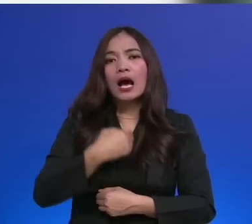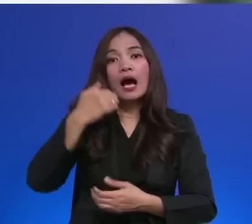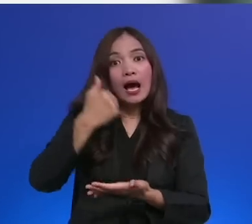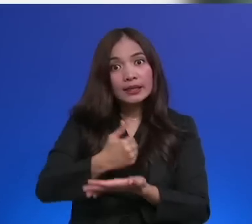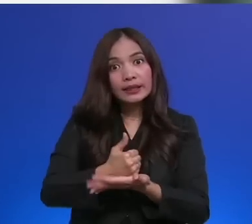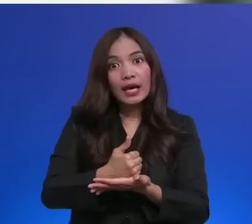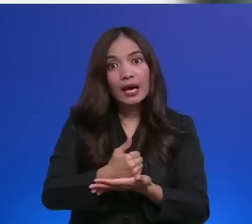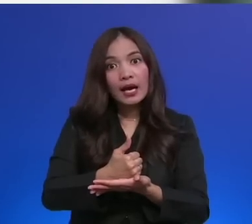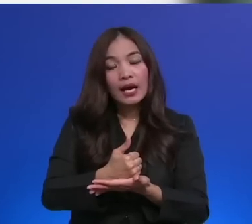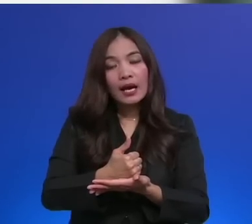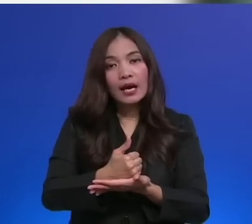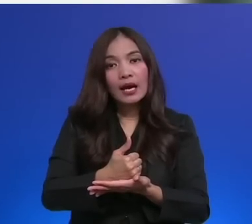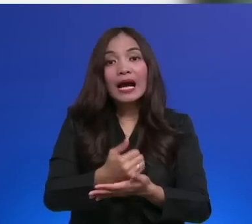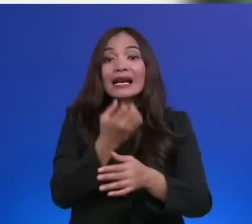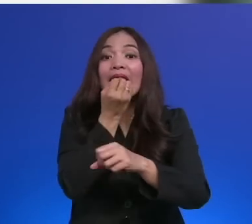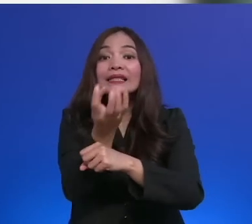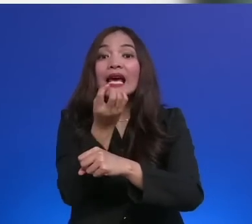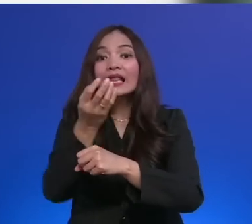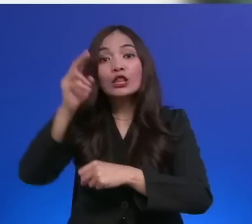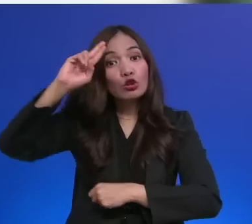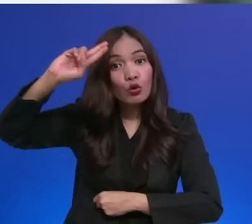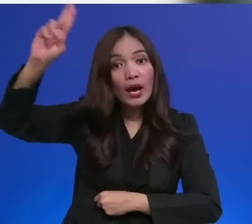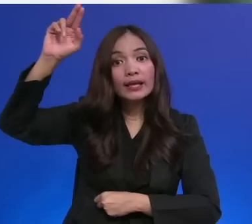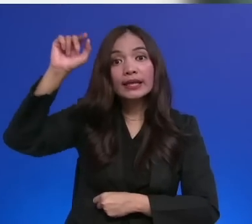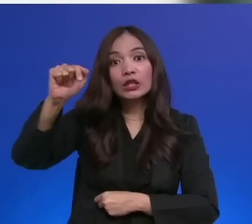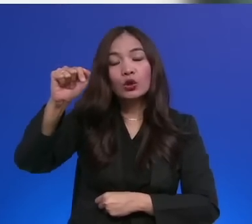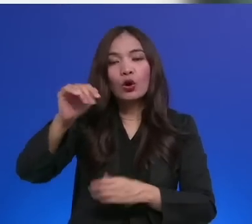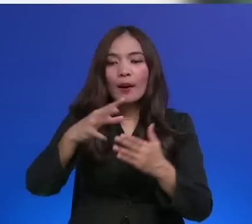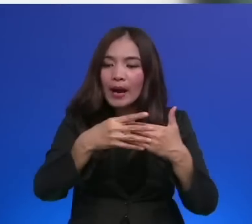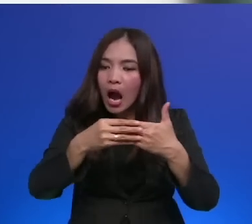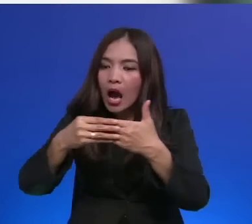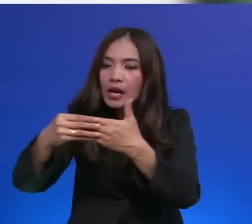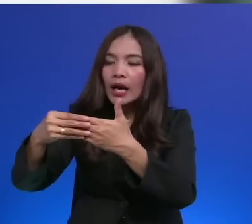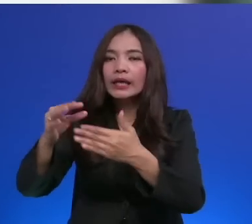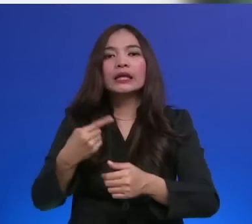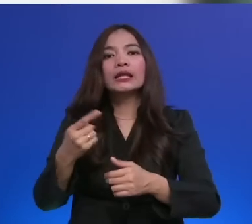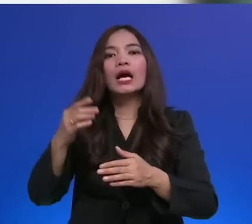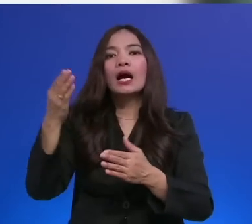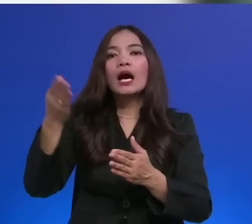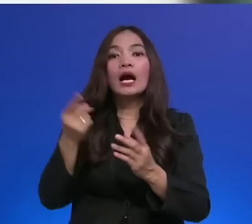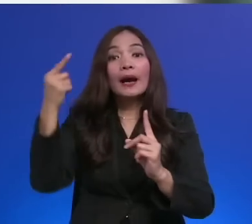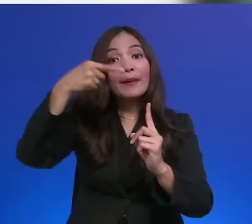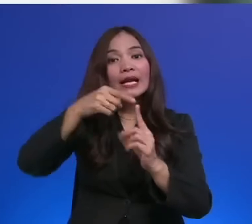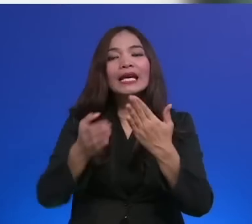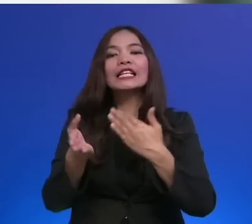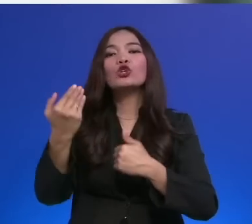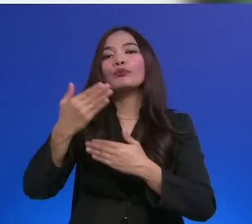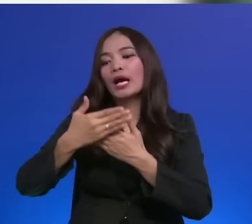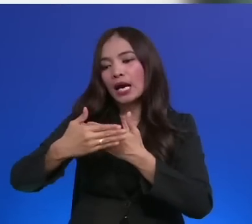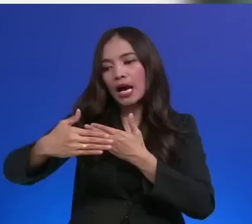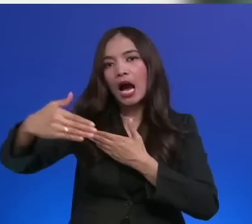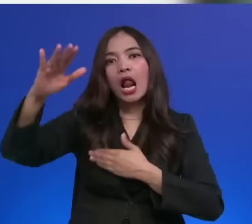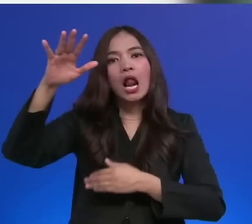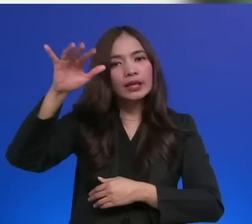saudaraku, nasihat-nasihat Tuhan tersebut mengarahkan kita kepada kekekalan. Benar,